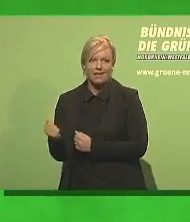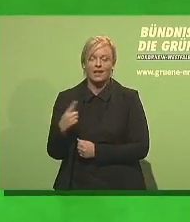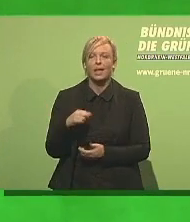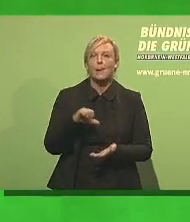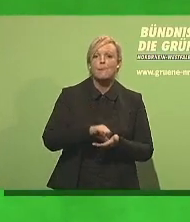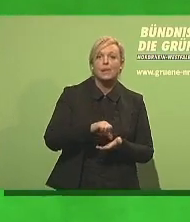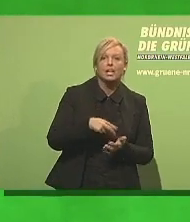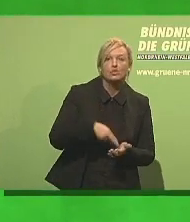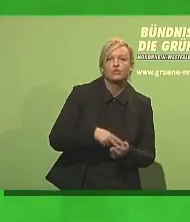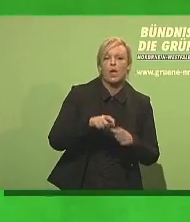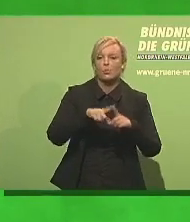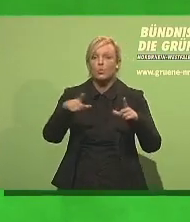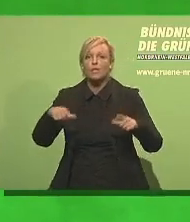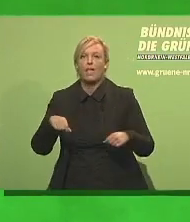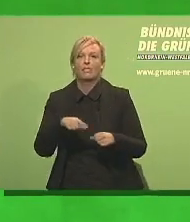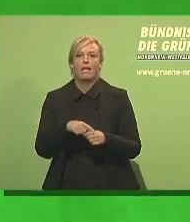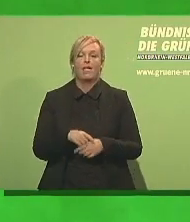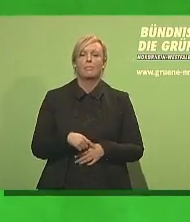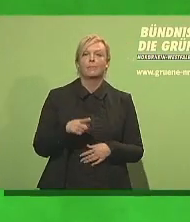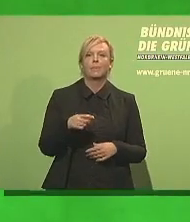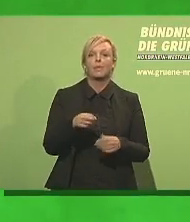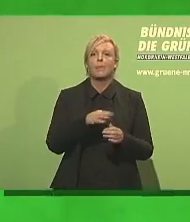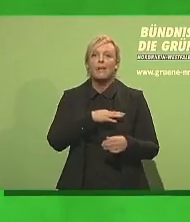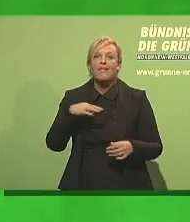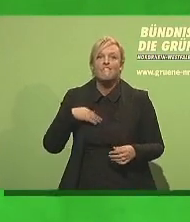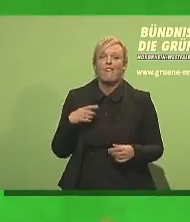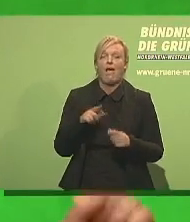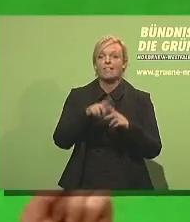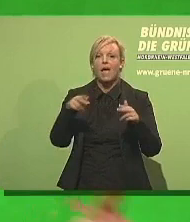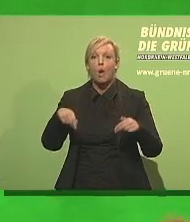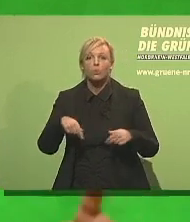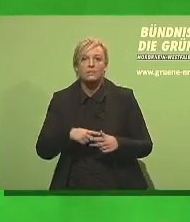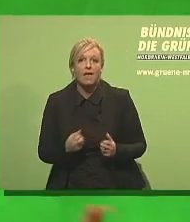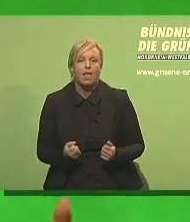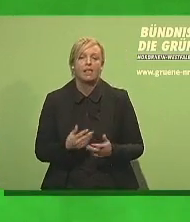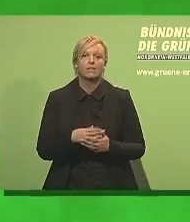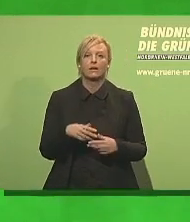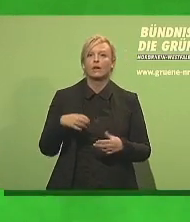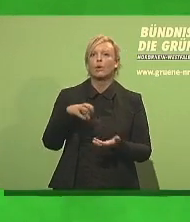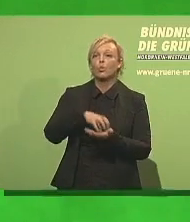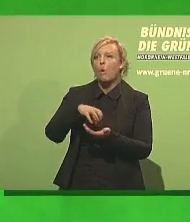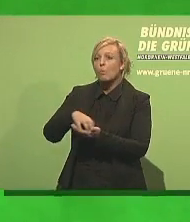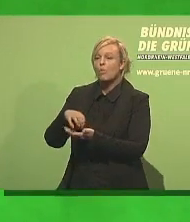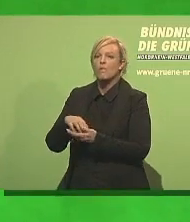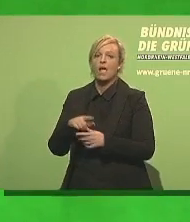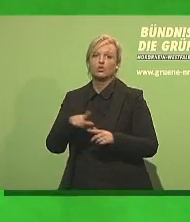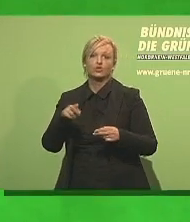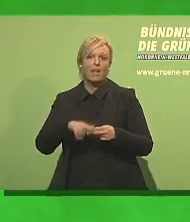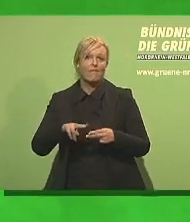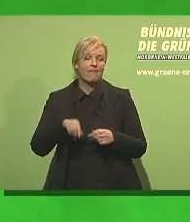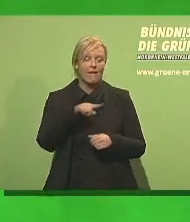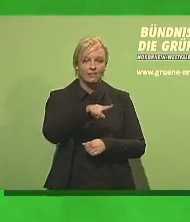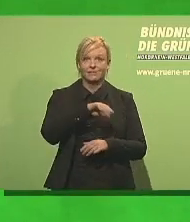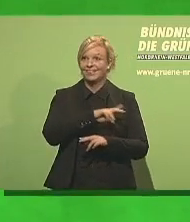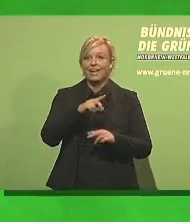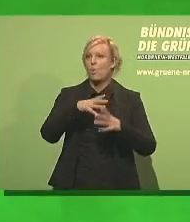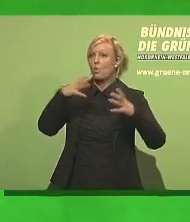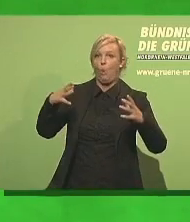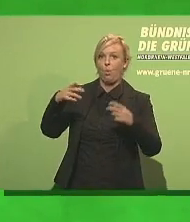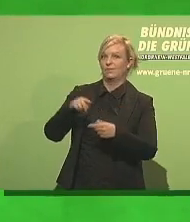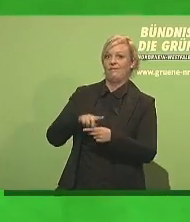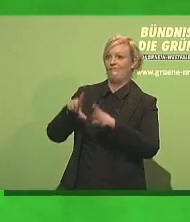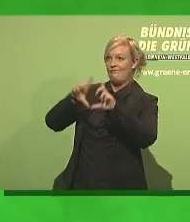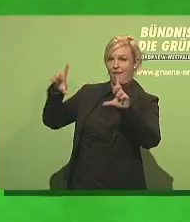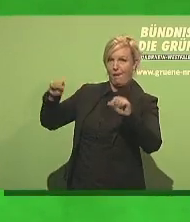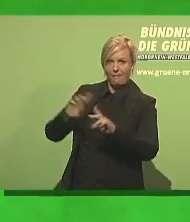Bürgergenossenschaften, private Haushalte, kommunale Stadtwerke erzeugt und eben gerade nicht durch die großen Energiekonzerne. Wir haben